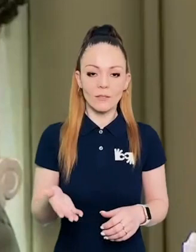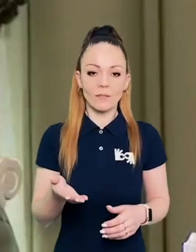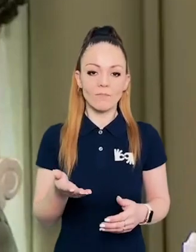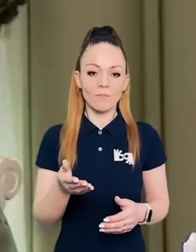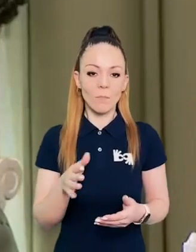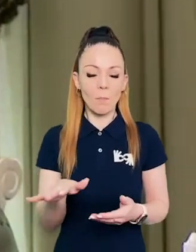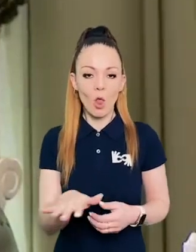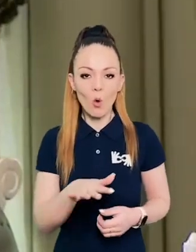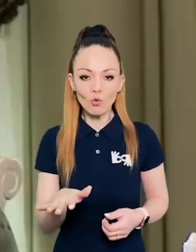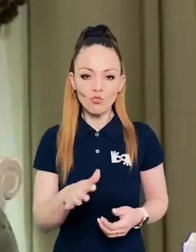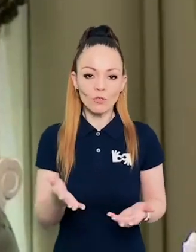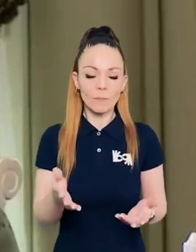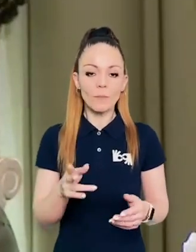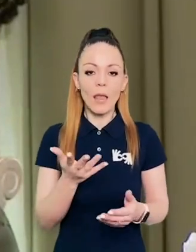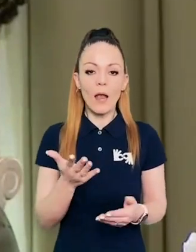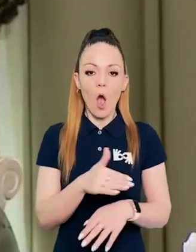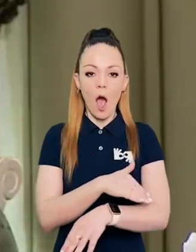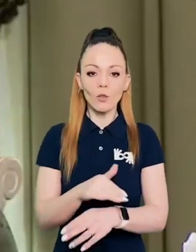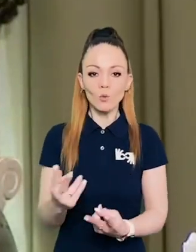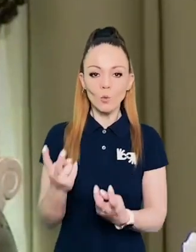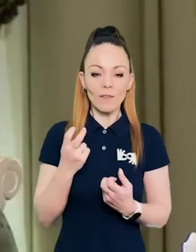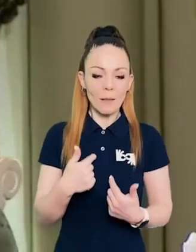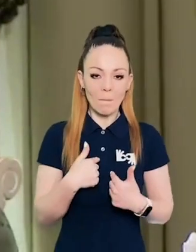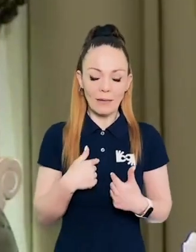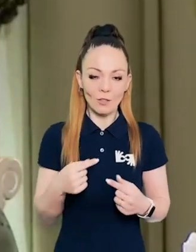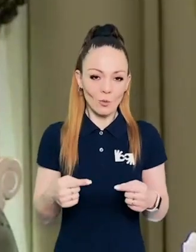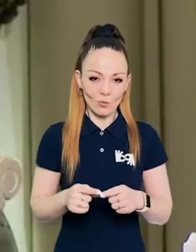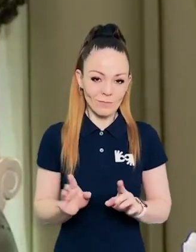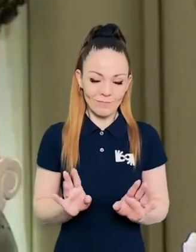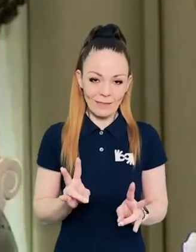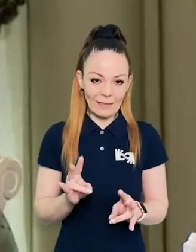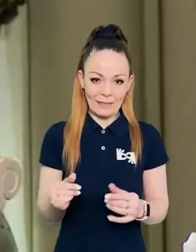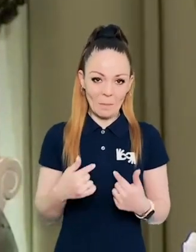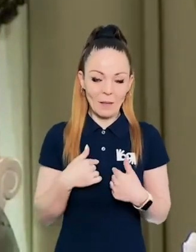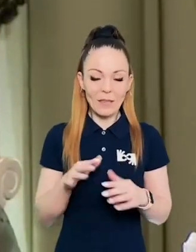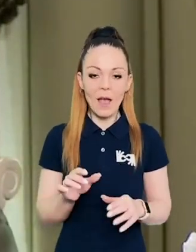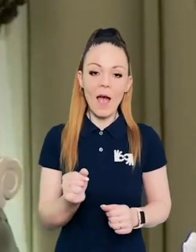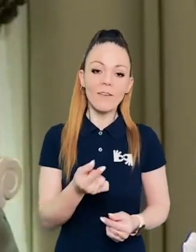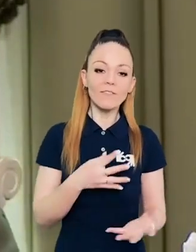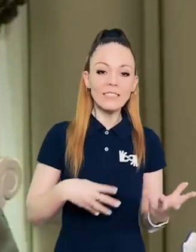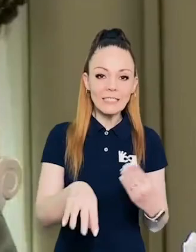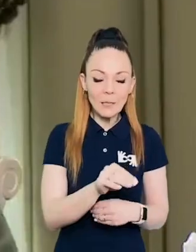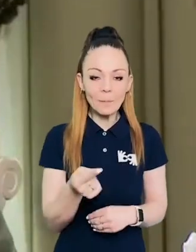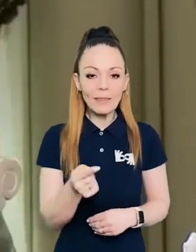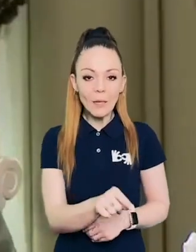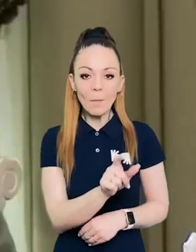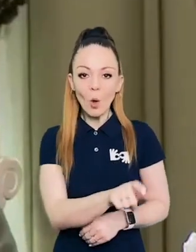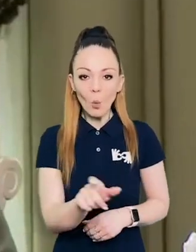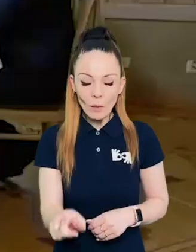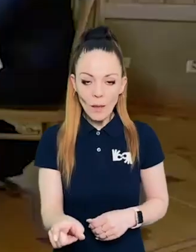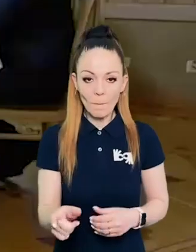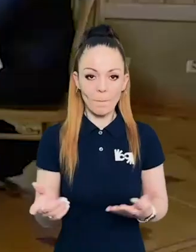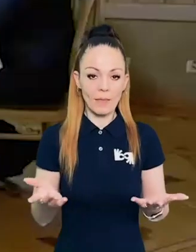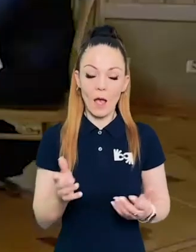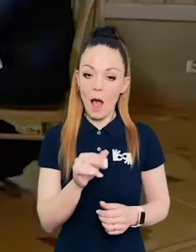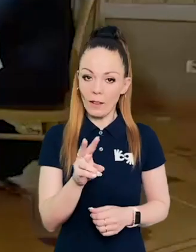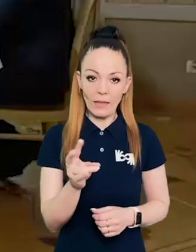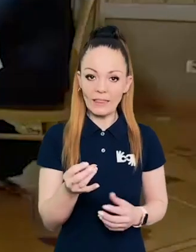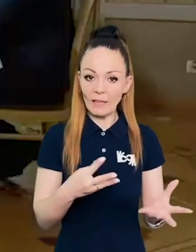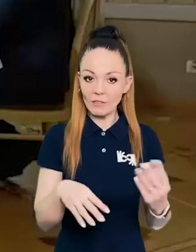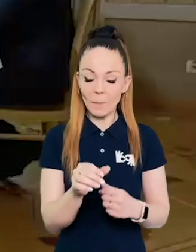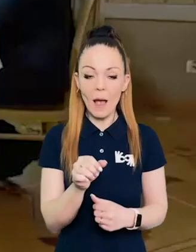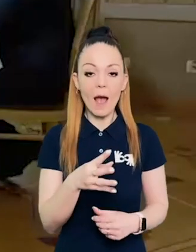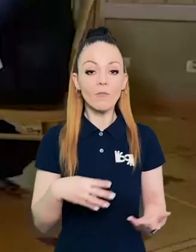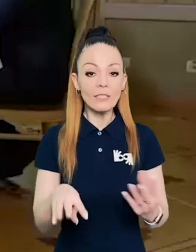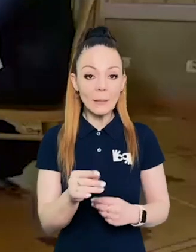які адресовані мені, вони точно адресовані не мені, а адресовані всім тим людям, які, але не